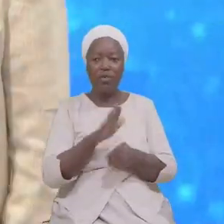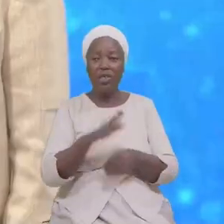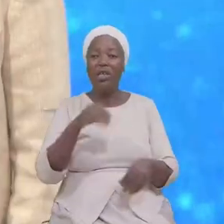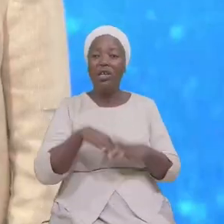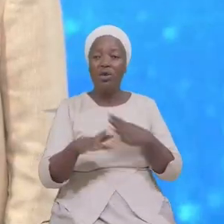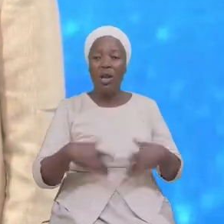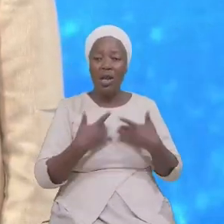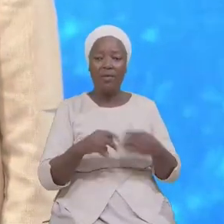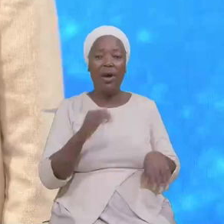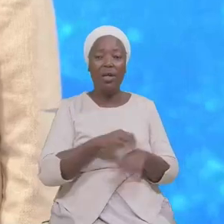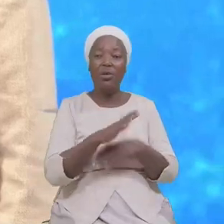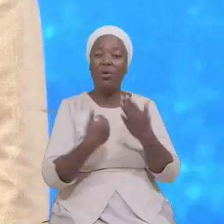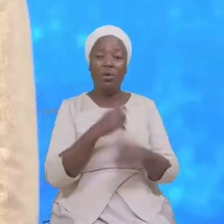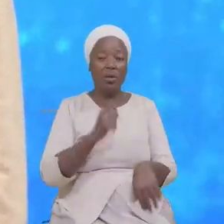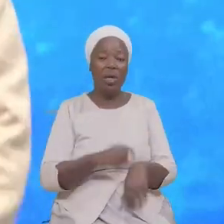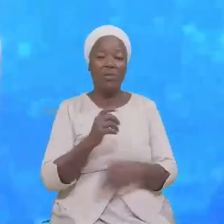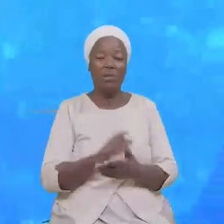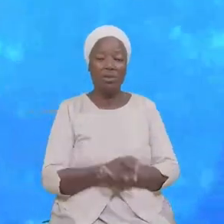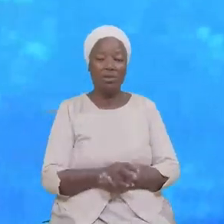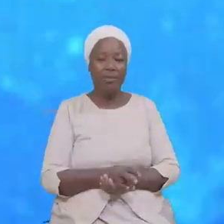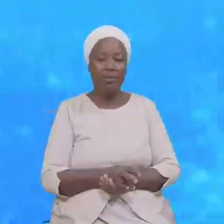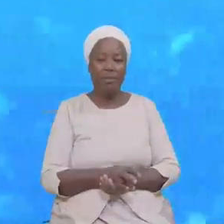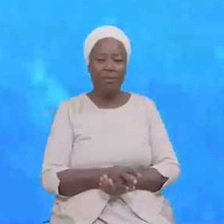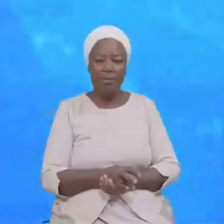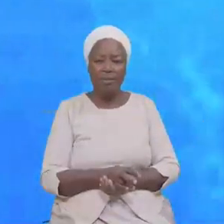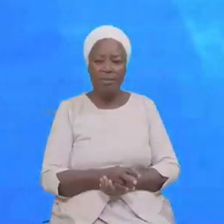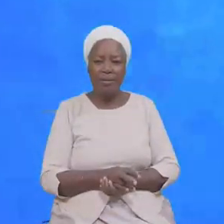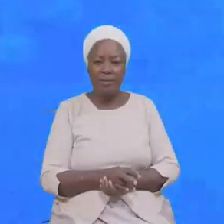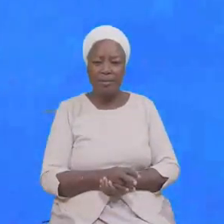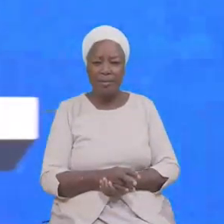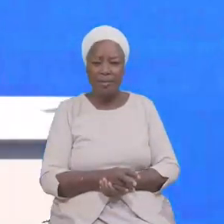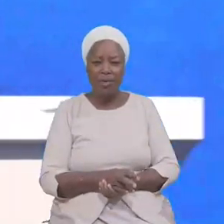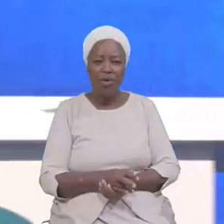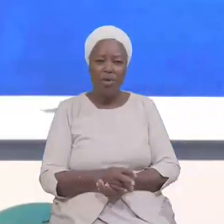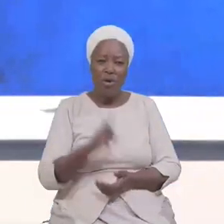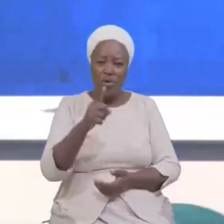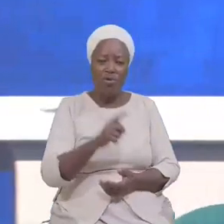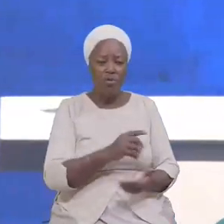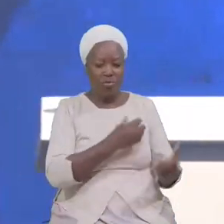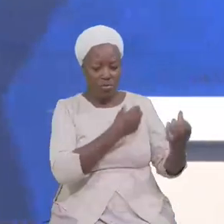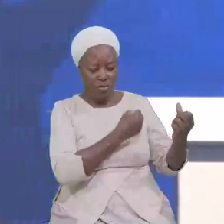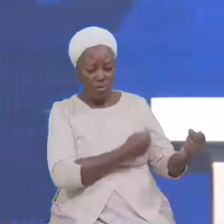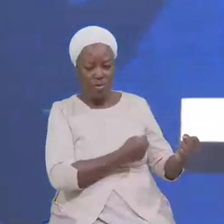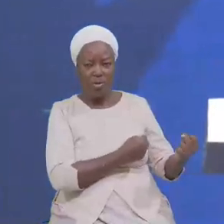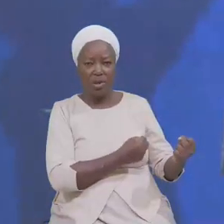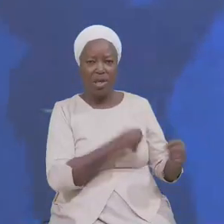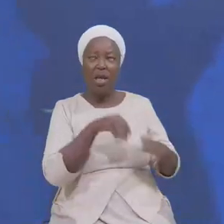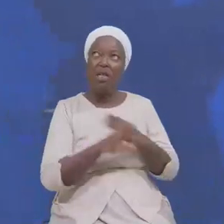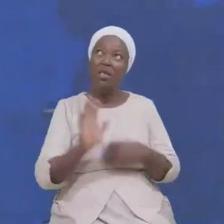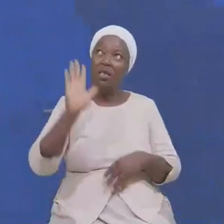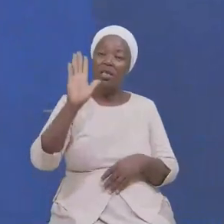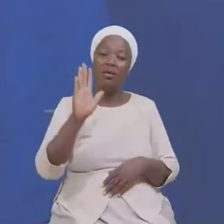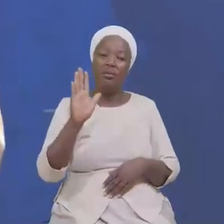Aussi pauvre, vous n'avez pas toute la suffisance dans votre vie en tout temps. Vous lui faites confiance.